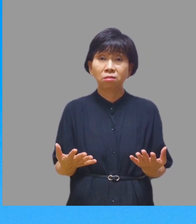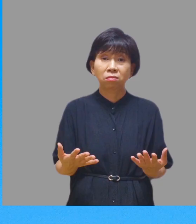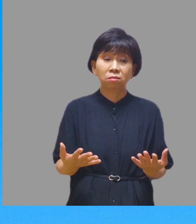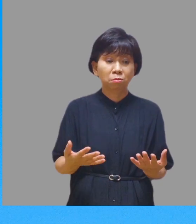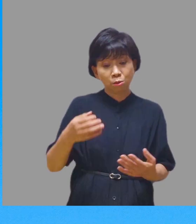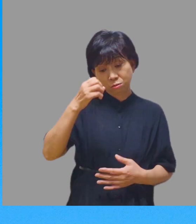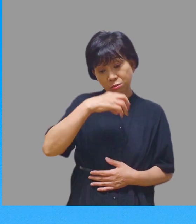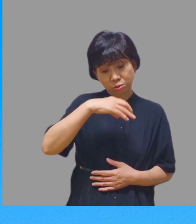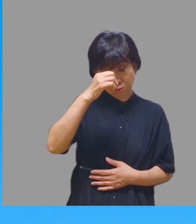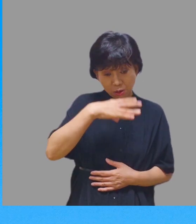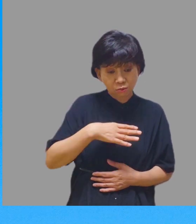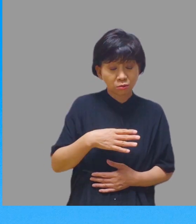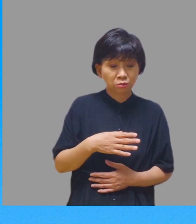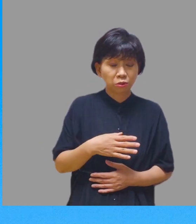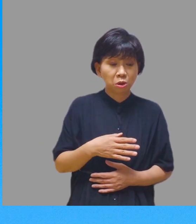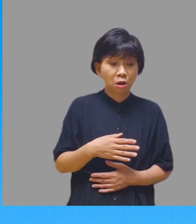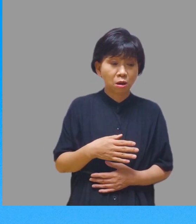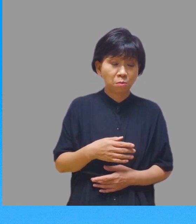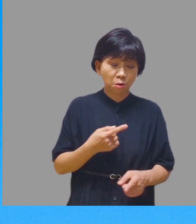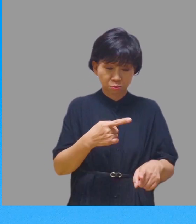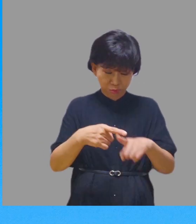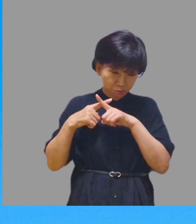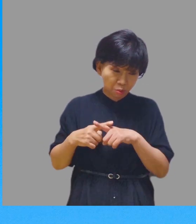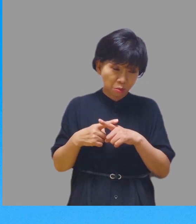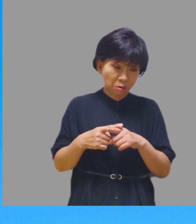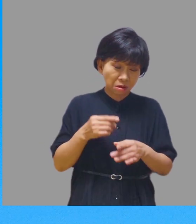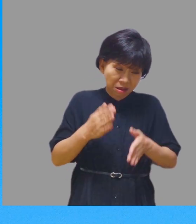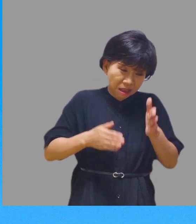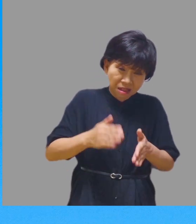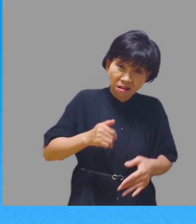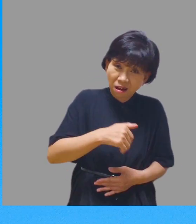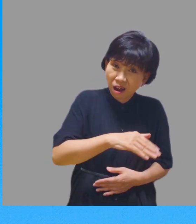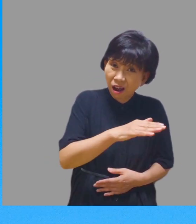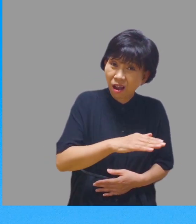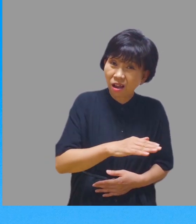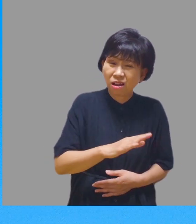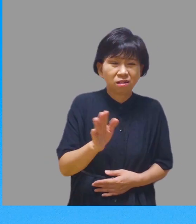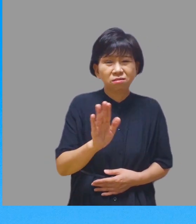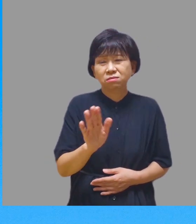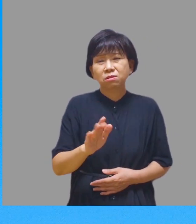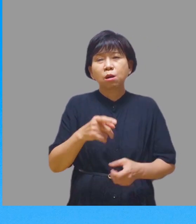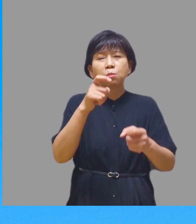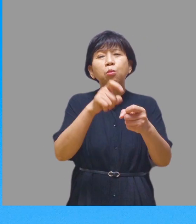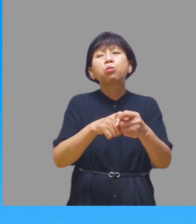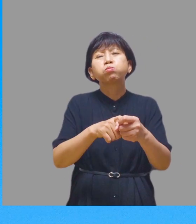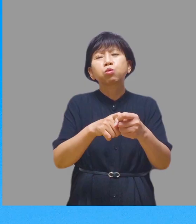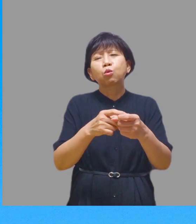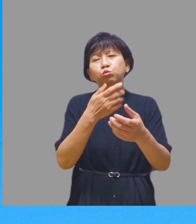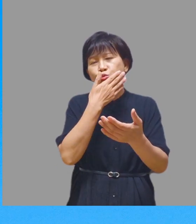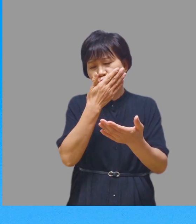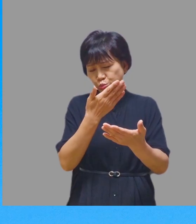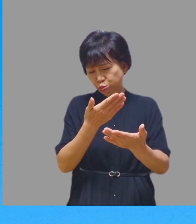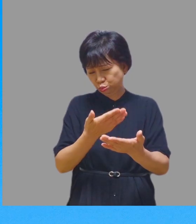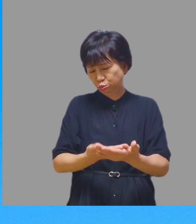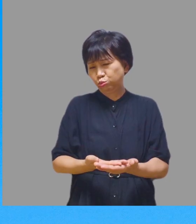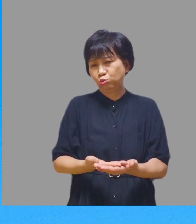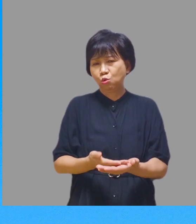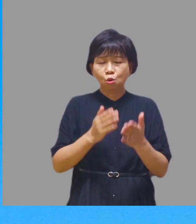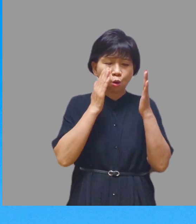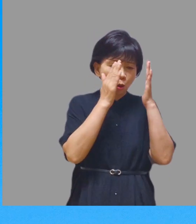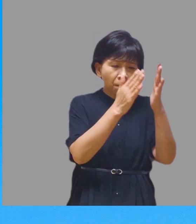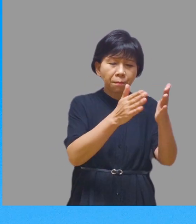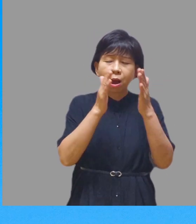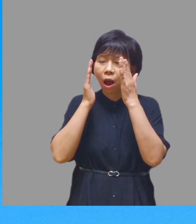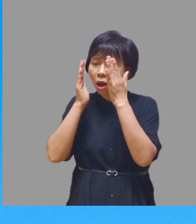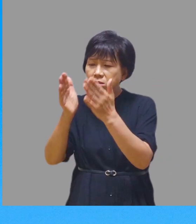동서남북 무조건 달리면 좋은 줄 알고, 아니에요. 목표가 있어야 돼요. 방향이 정해져 있어야 돼요. 방향